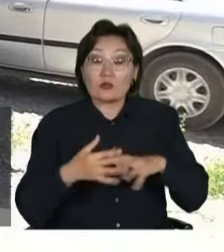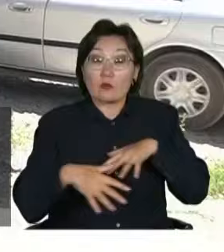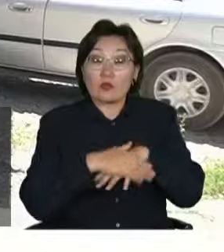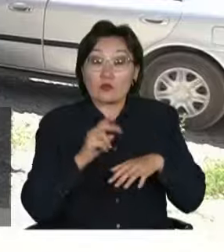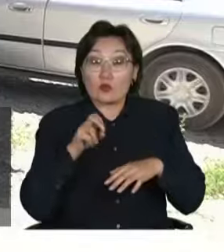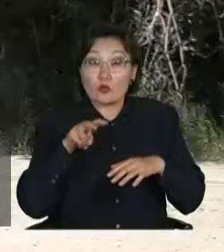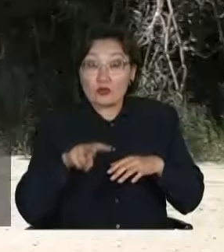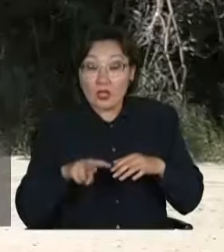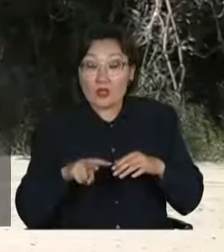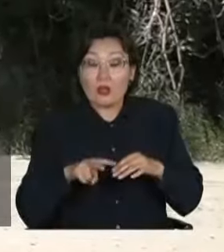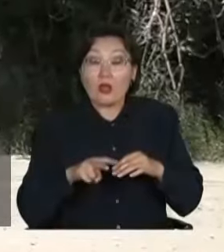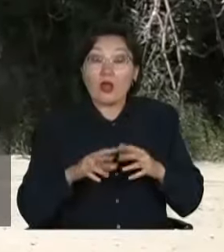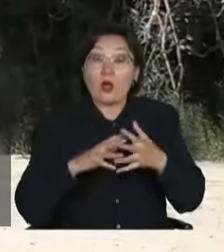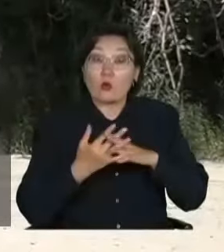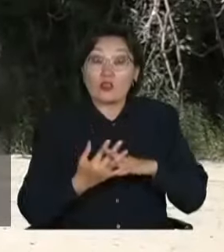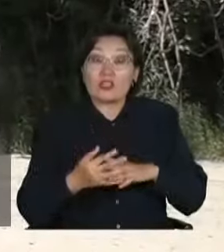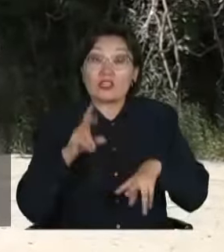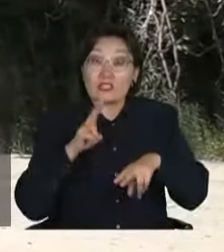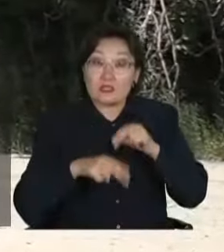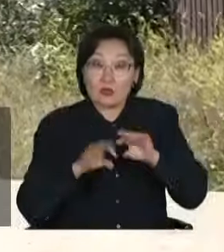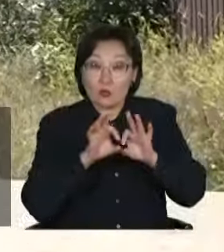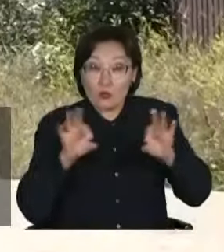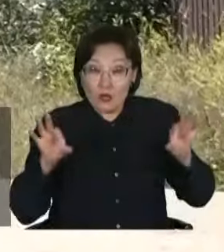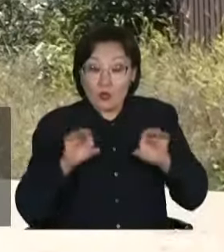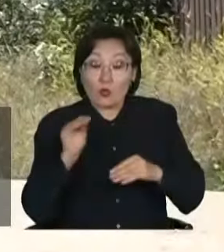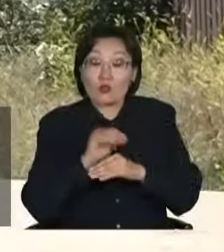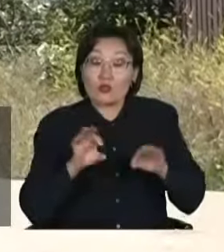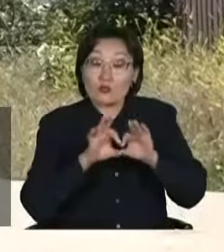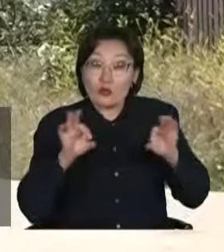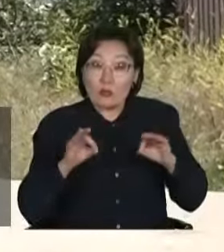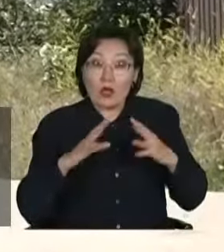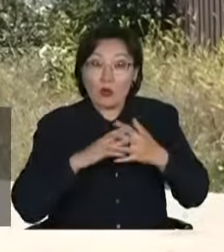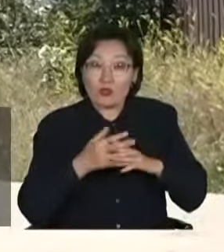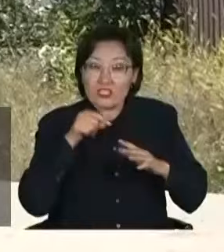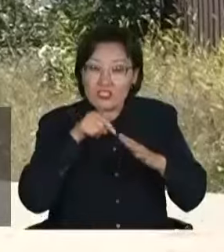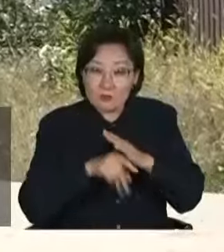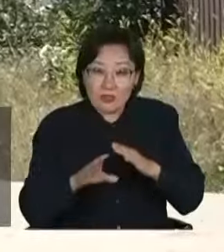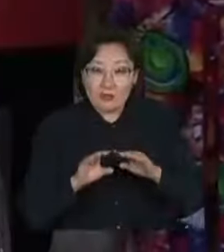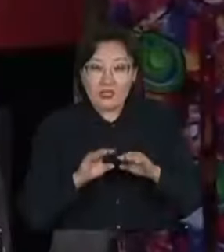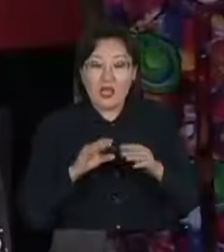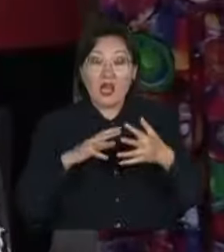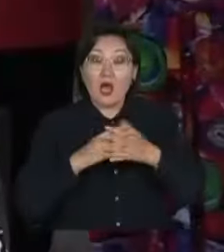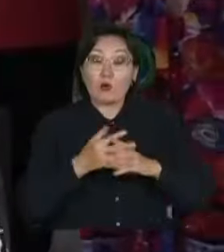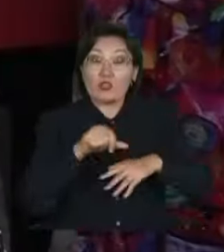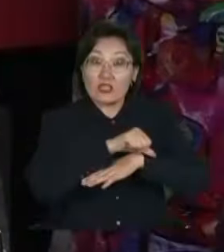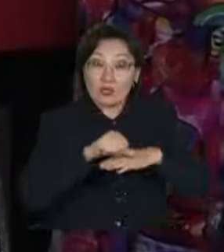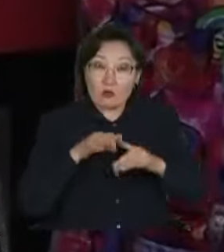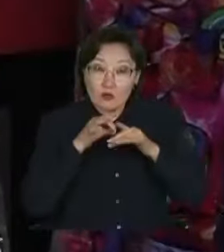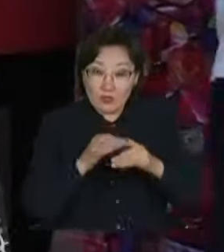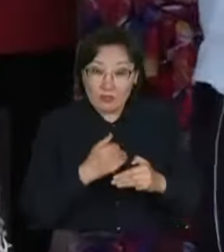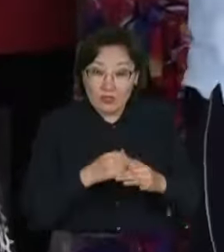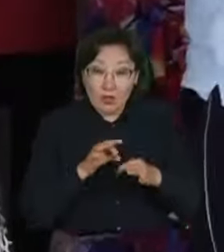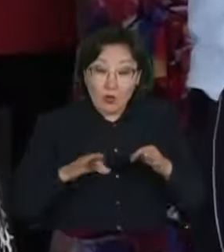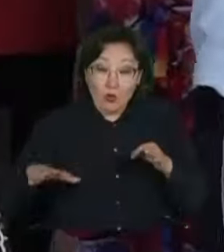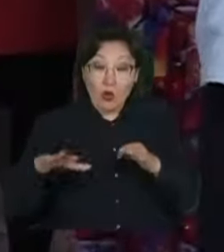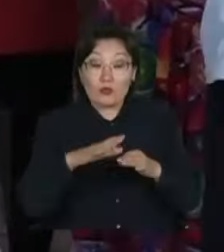ауылына тартылатын қосымша құбыр ауыл ішімен емес сыртымен өткізілсе деген тілектерін жеткізді. Облыс бізге бір көз қырын салса екен деп отырмыз.